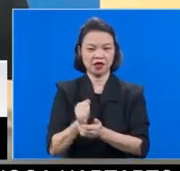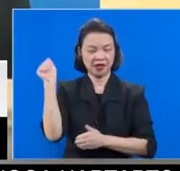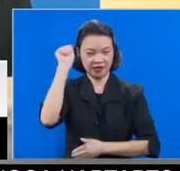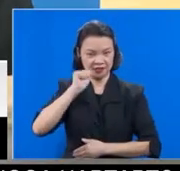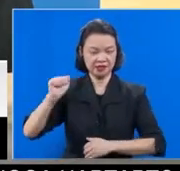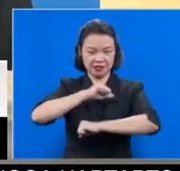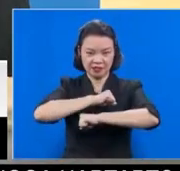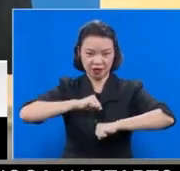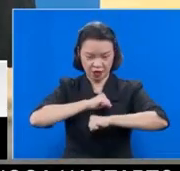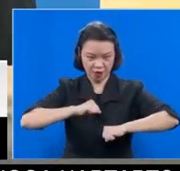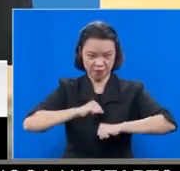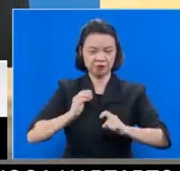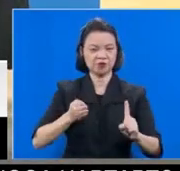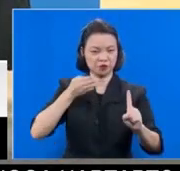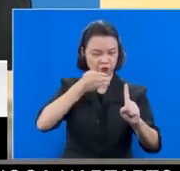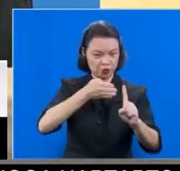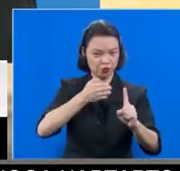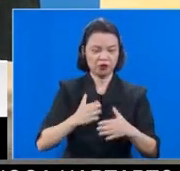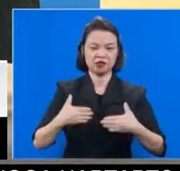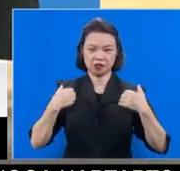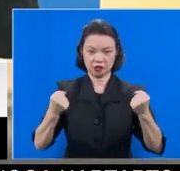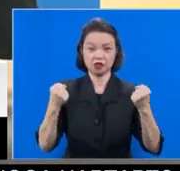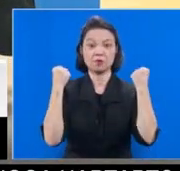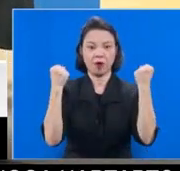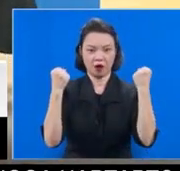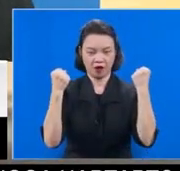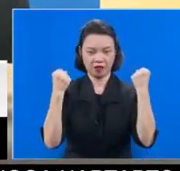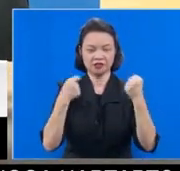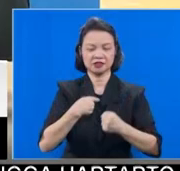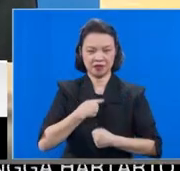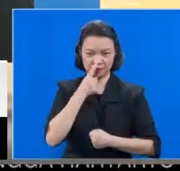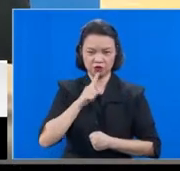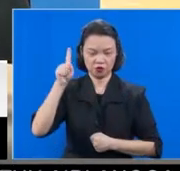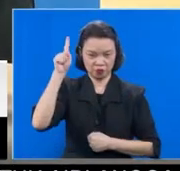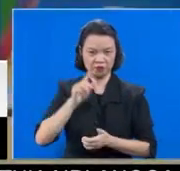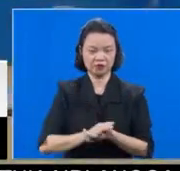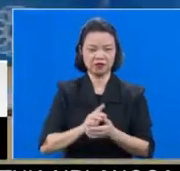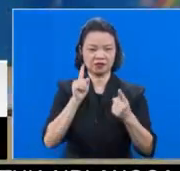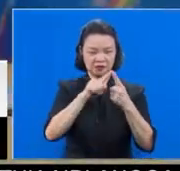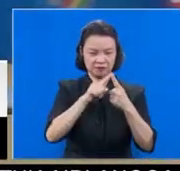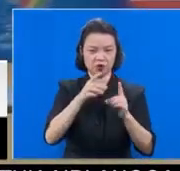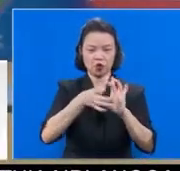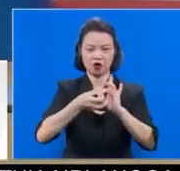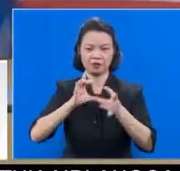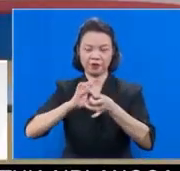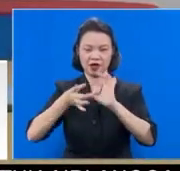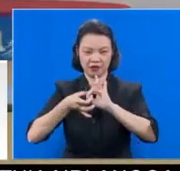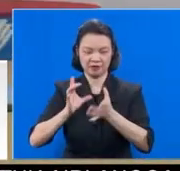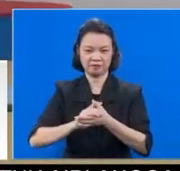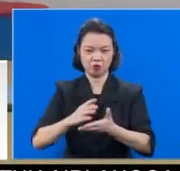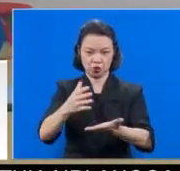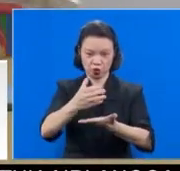Allah kalau masih diberi kesehatan, keselamatan dan semangat, insya Allah ke Olimpiade. Diharapkan raihan di